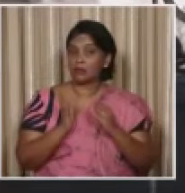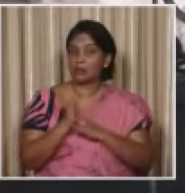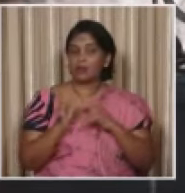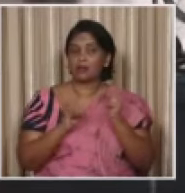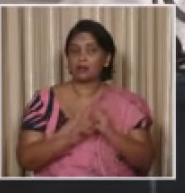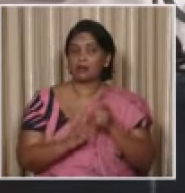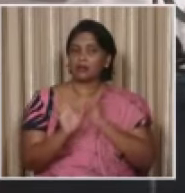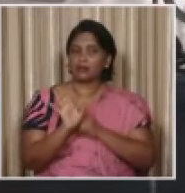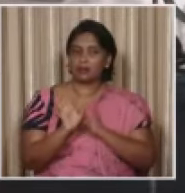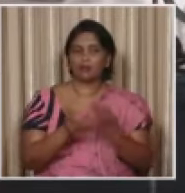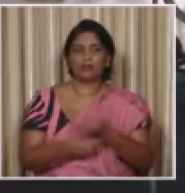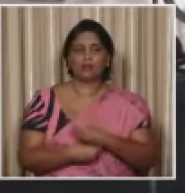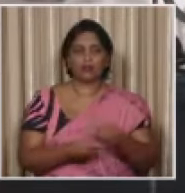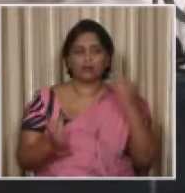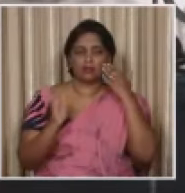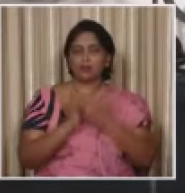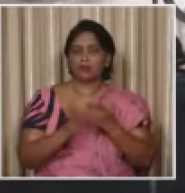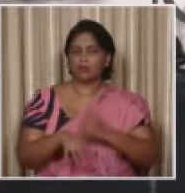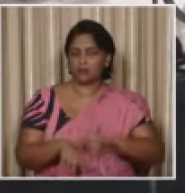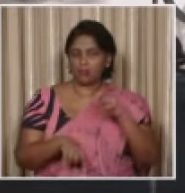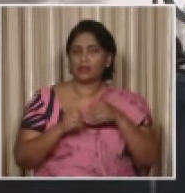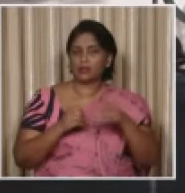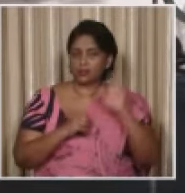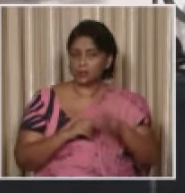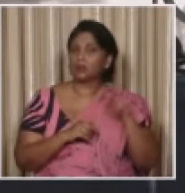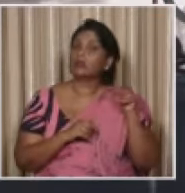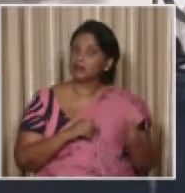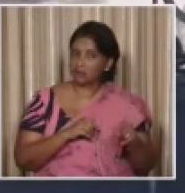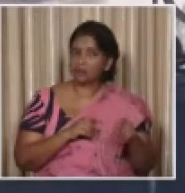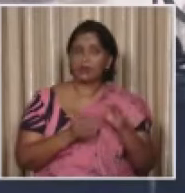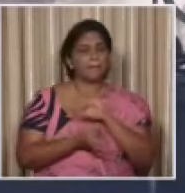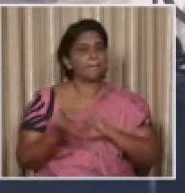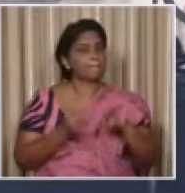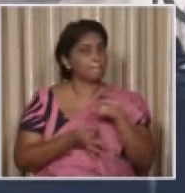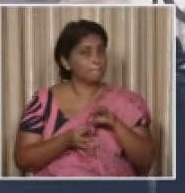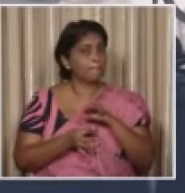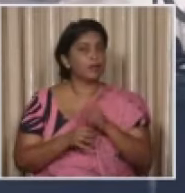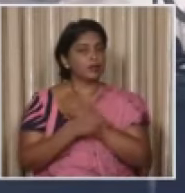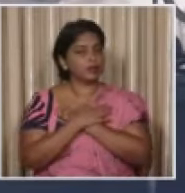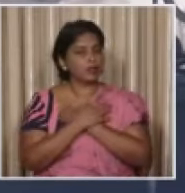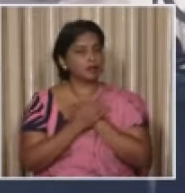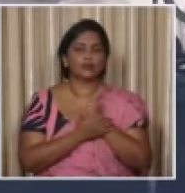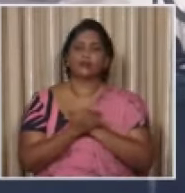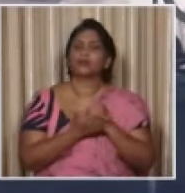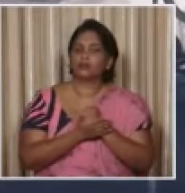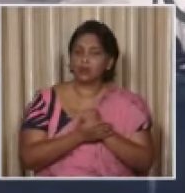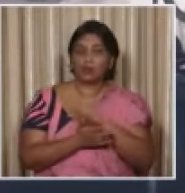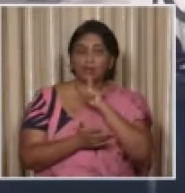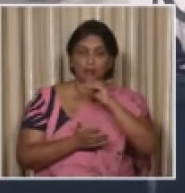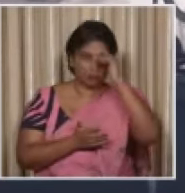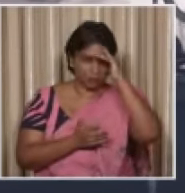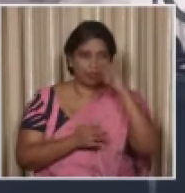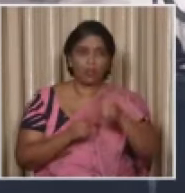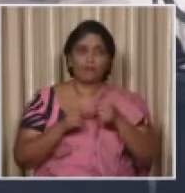සදා කාලයට අතුරුදාන් කිරීමේ අවදානමක් මේ තුල තිබෙනවා ඒ නිසා ප්‍රජාතන්ත්‍රවාදයට ආදරය කරන සියලුම දෙනා